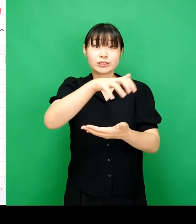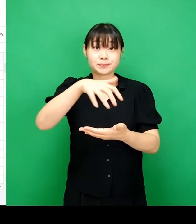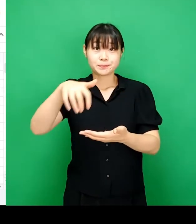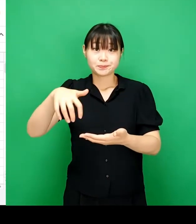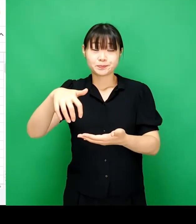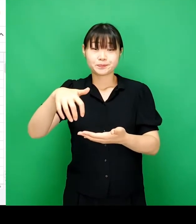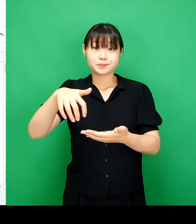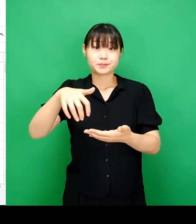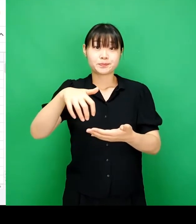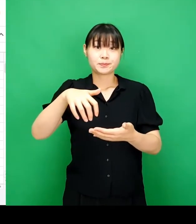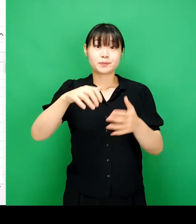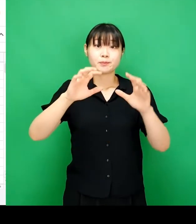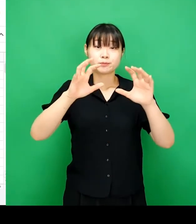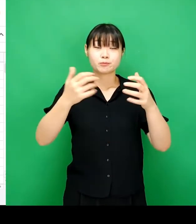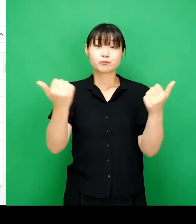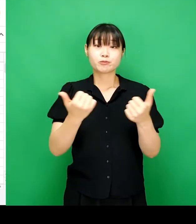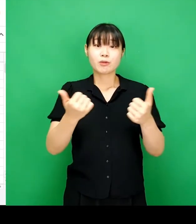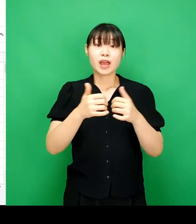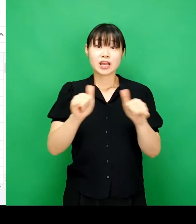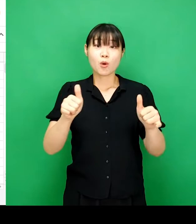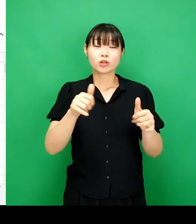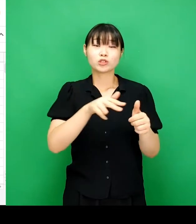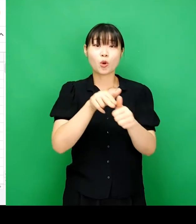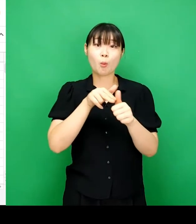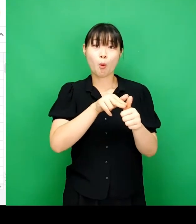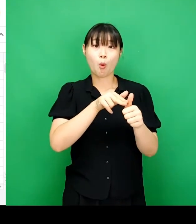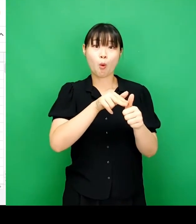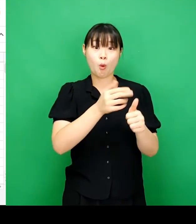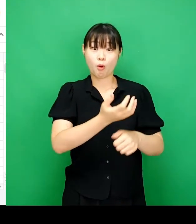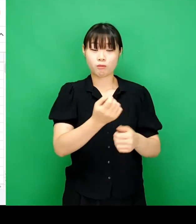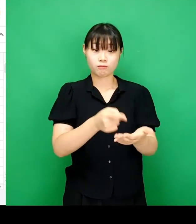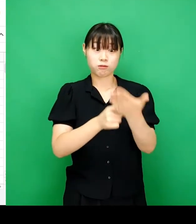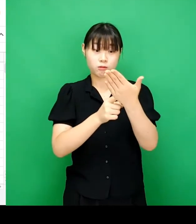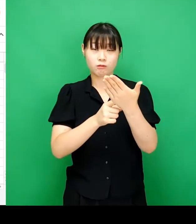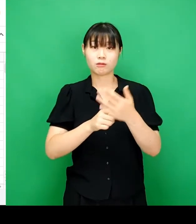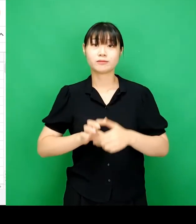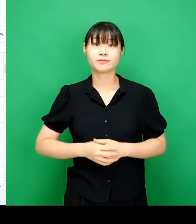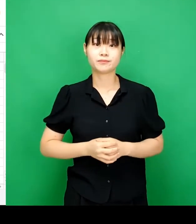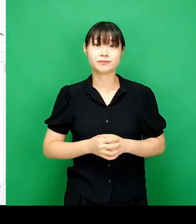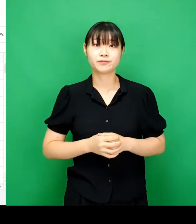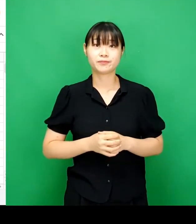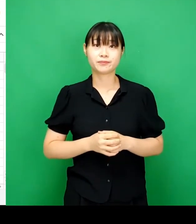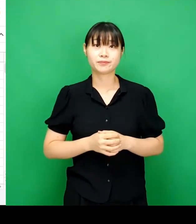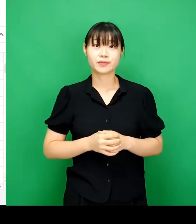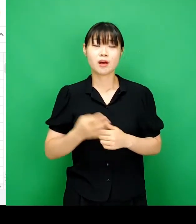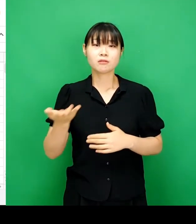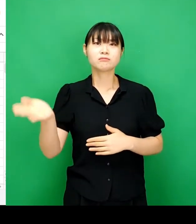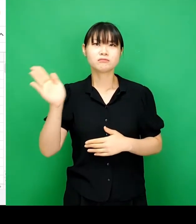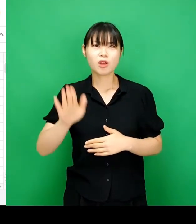이번에는 우리가 수집하려던 국회의원 정보가 불러와졌습니다.